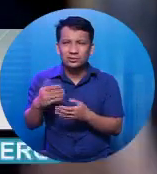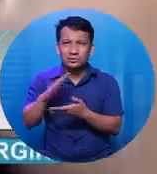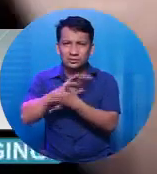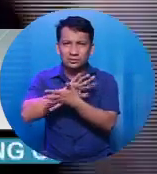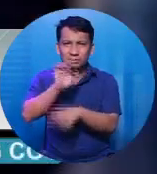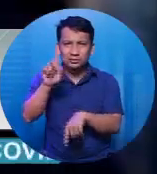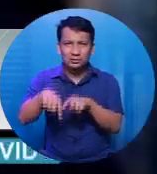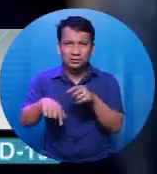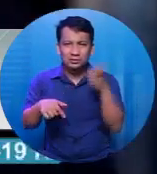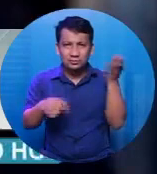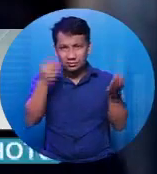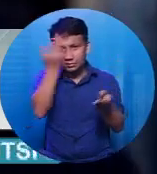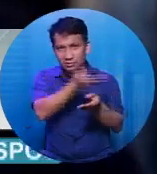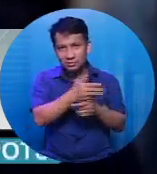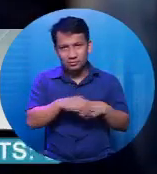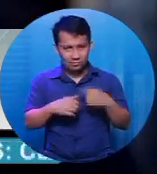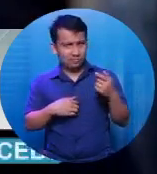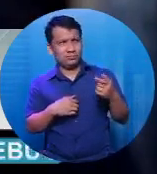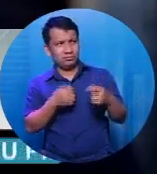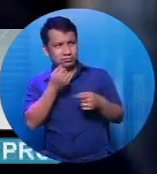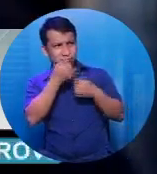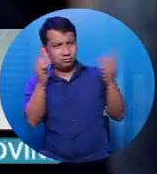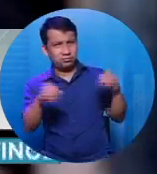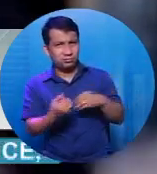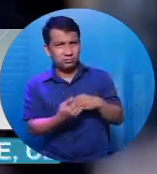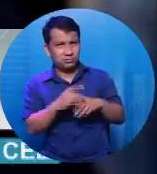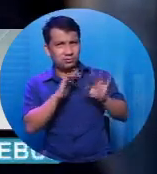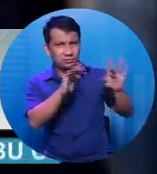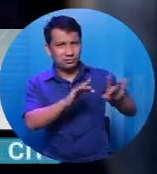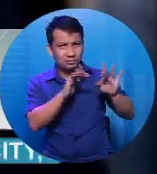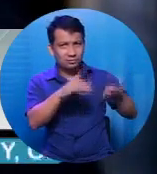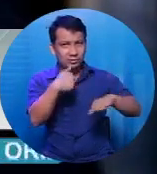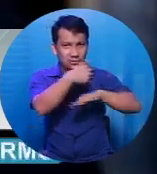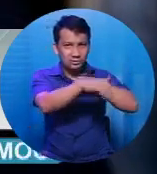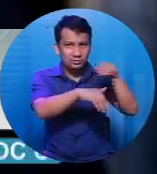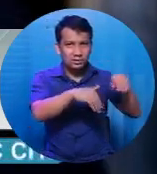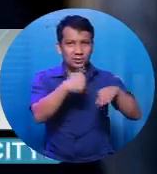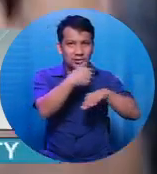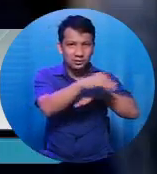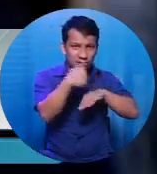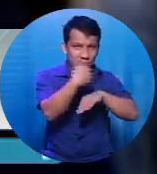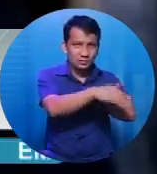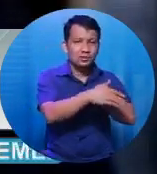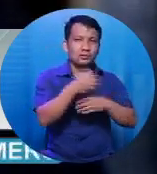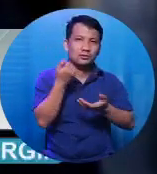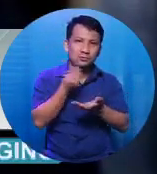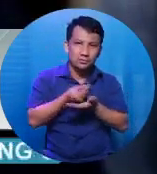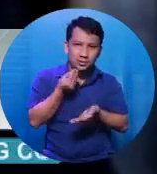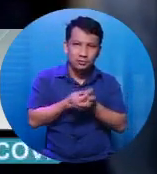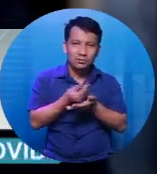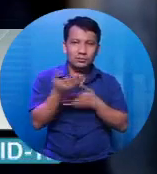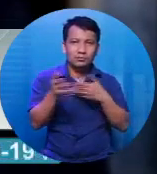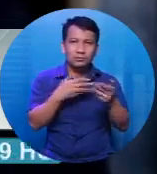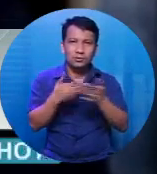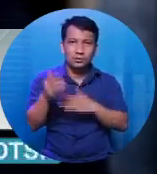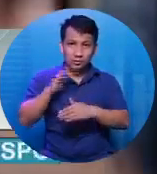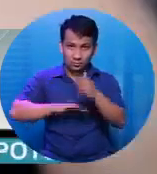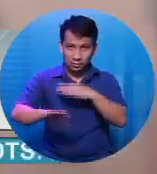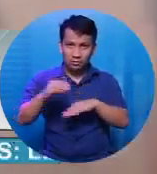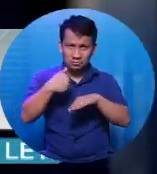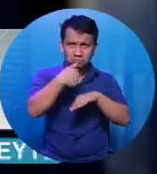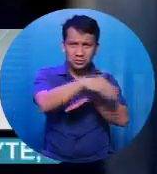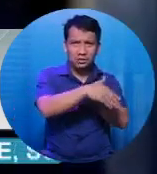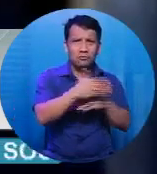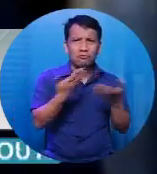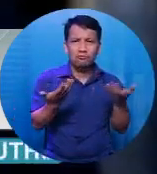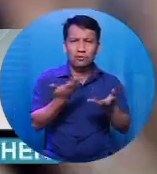COVID nasa kanya na. Ako naman, naawa ako. Kaya ako nagpapadala sa kanya ng pera. Lagi ako nagpapadala kahit kakapanganak ko. Gusto